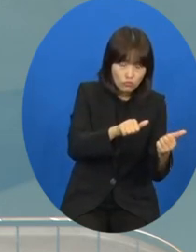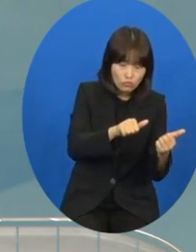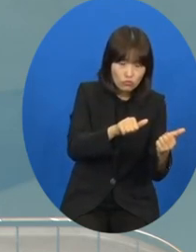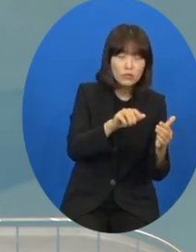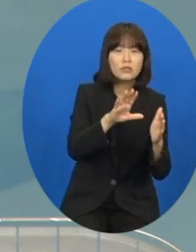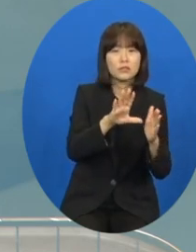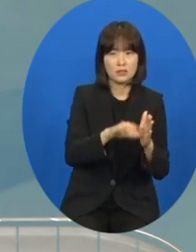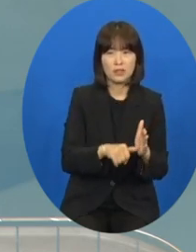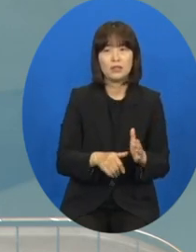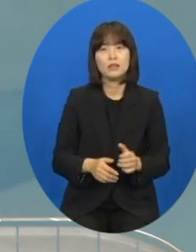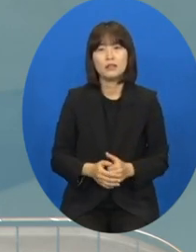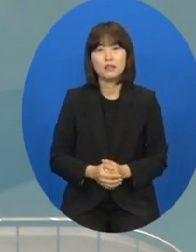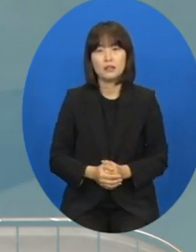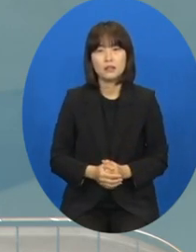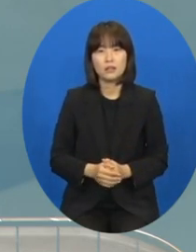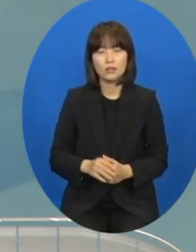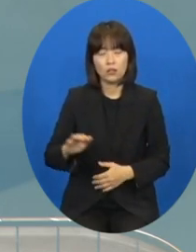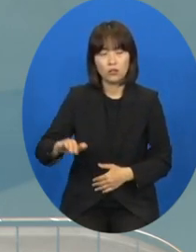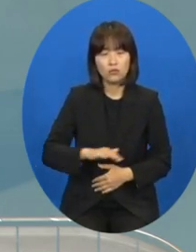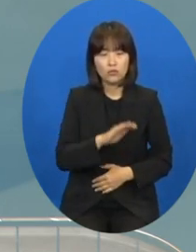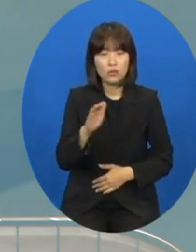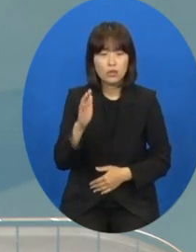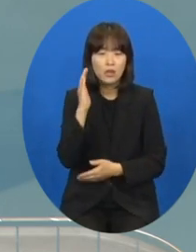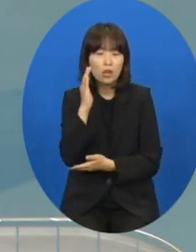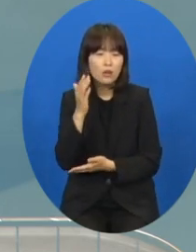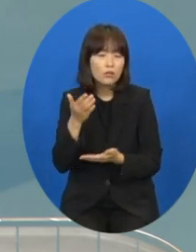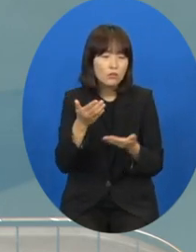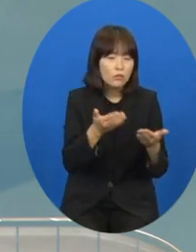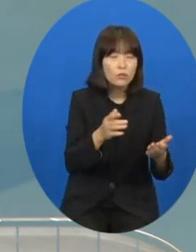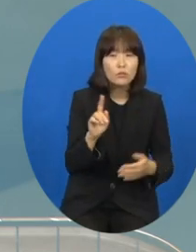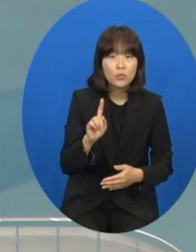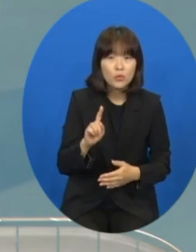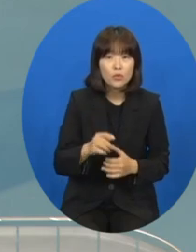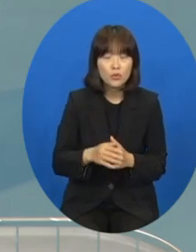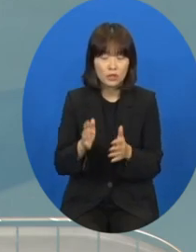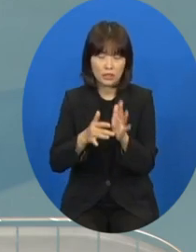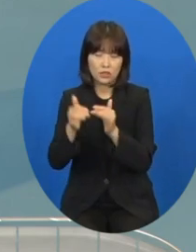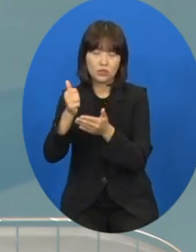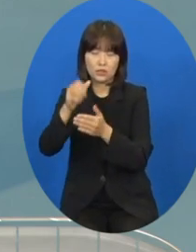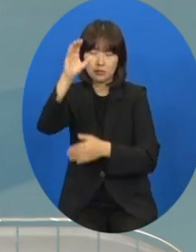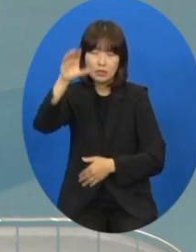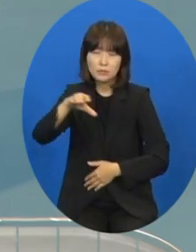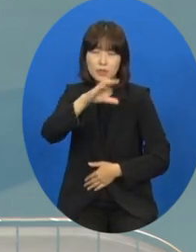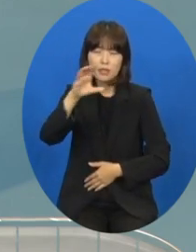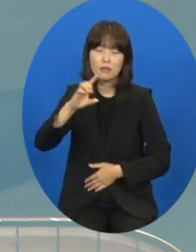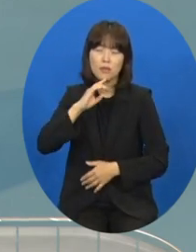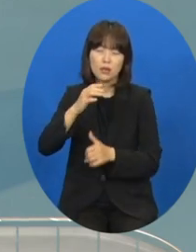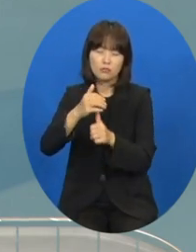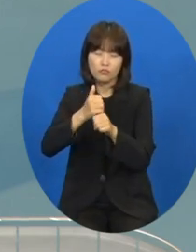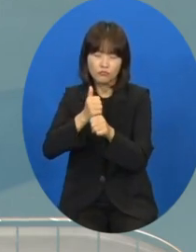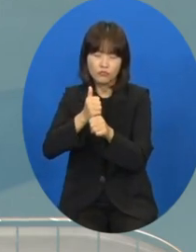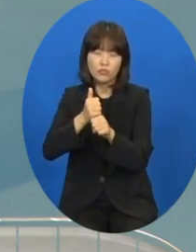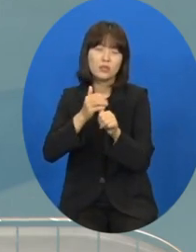때 우리가 해줄 수 있는 이야기가 뭐죠? 예수님의 십자가만 붙잡으세요.